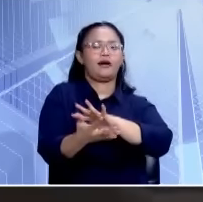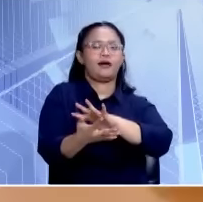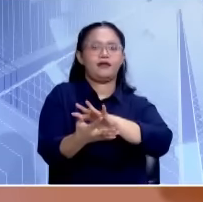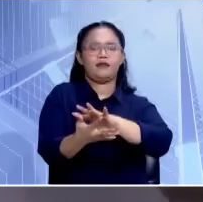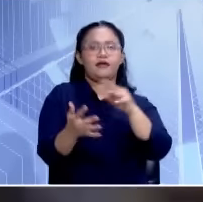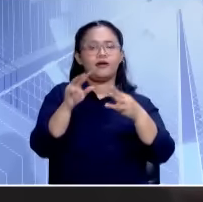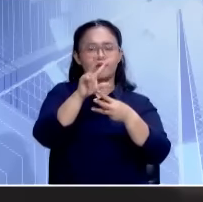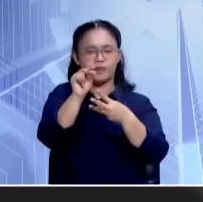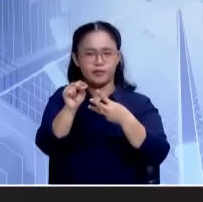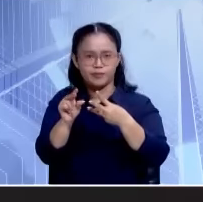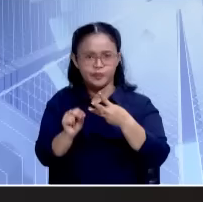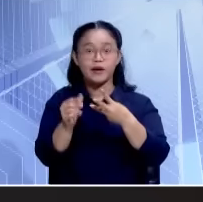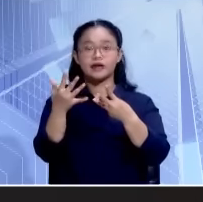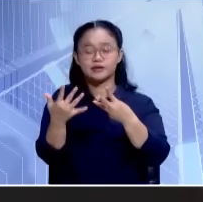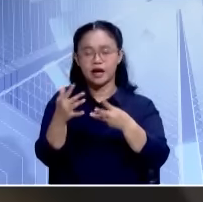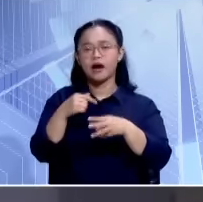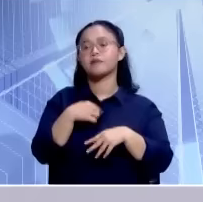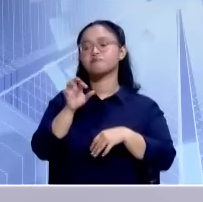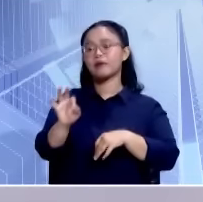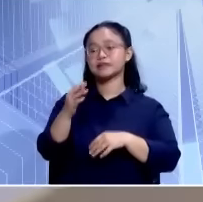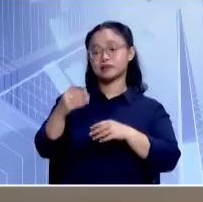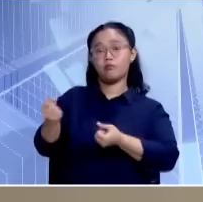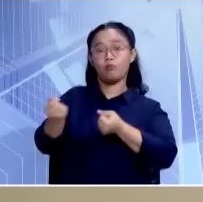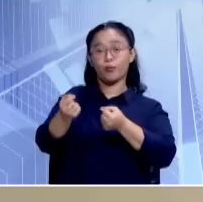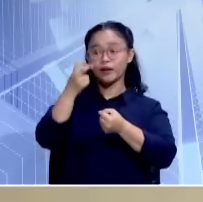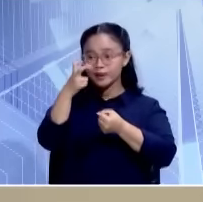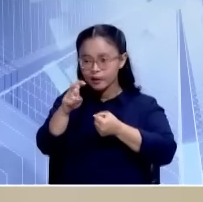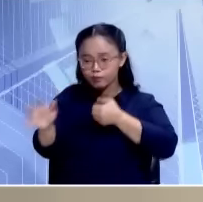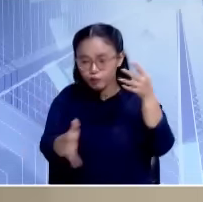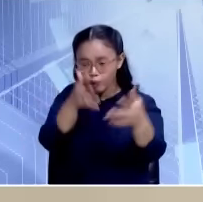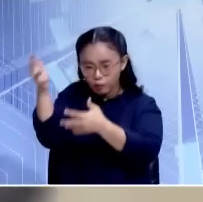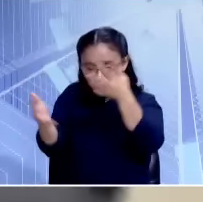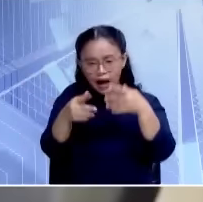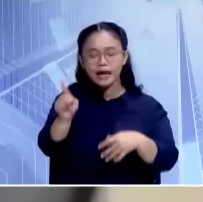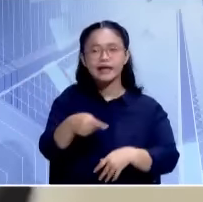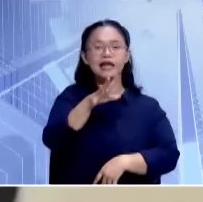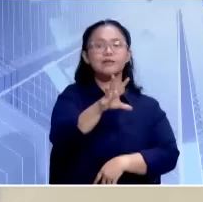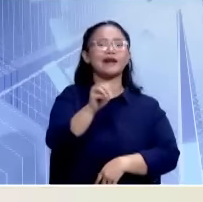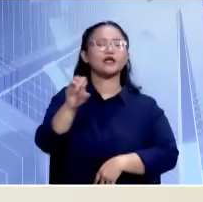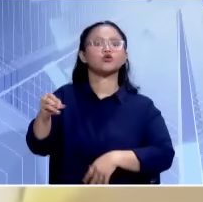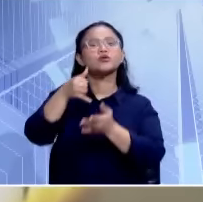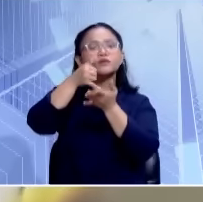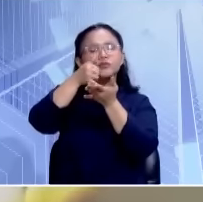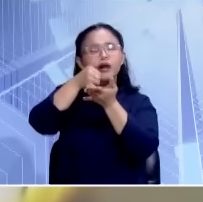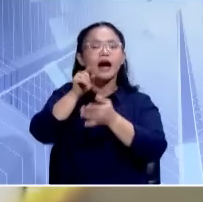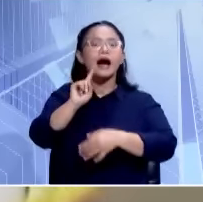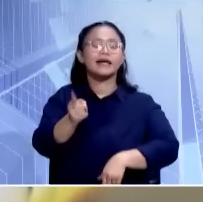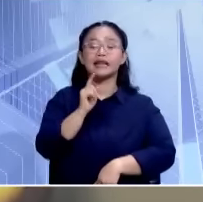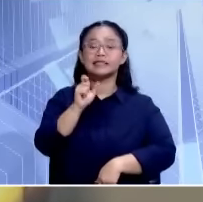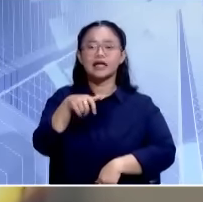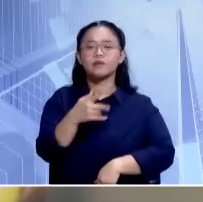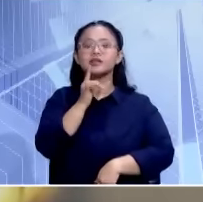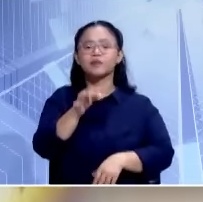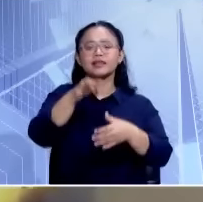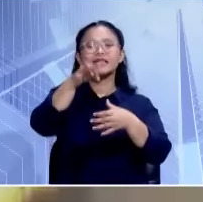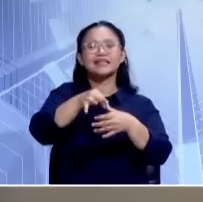Bali. Saat polisi menggeledah mobil, ditemukan 500 paket sabu-sabu yang disembunyikan dalam bungkus teh